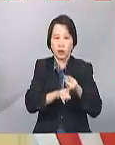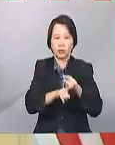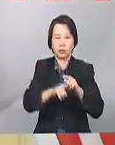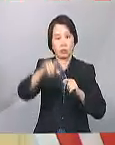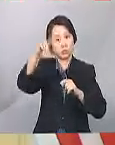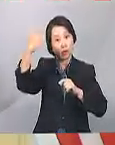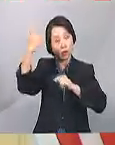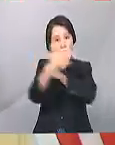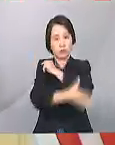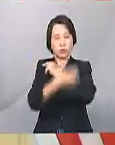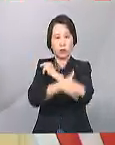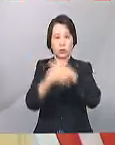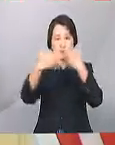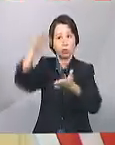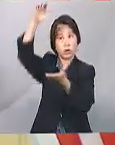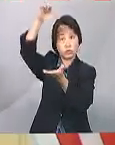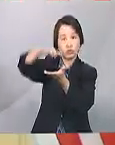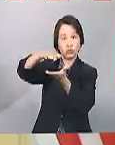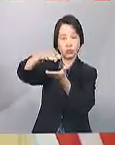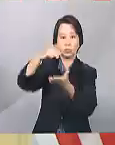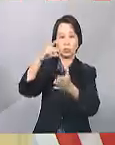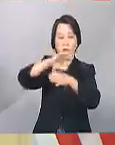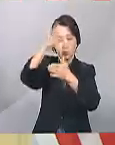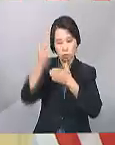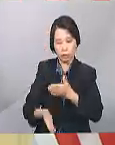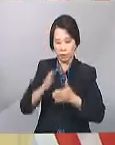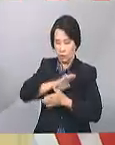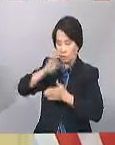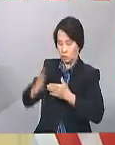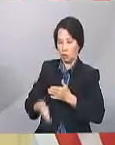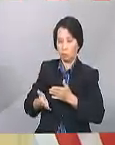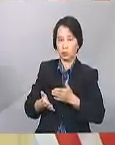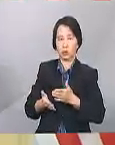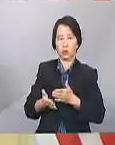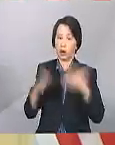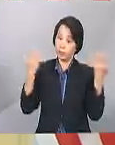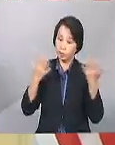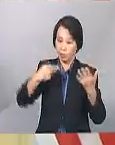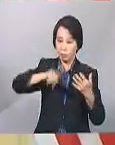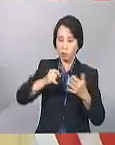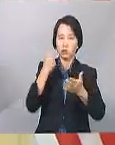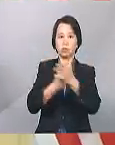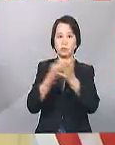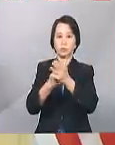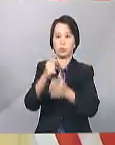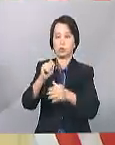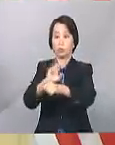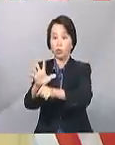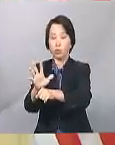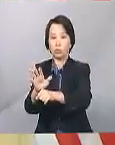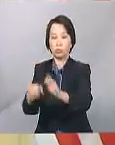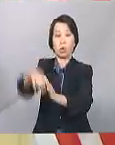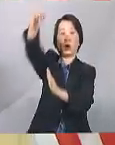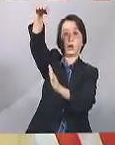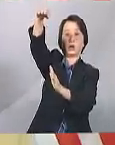negara, dah pun turun, tamatkan lockdown mereka, tiba-tiba kes meningkat mendadak menyebabkan